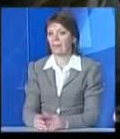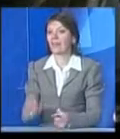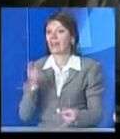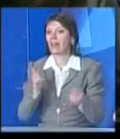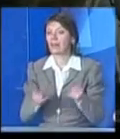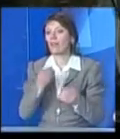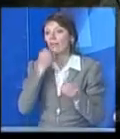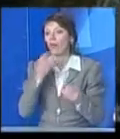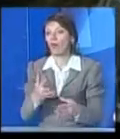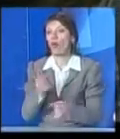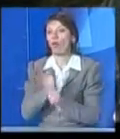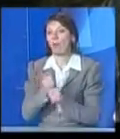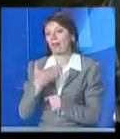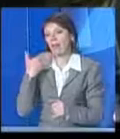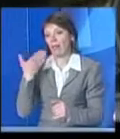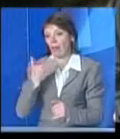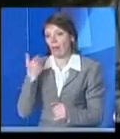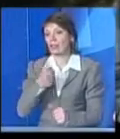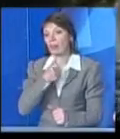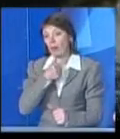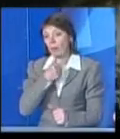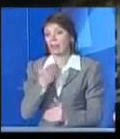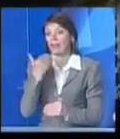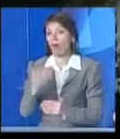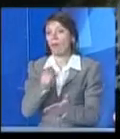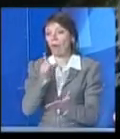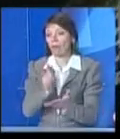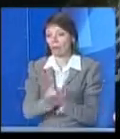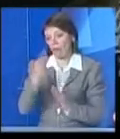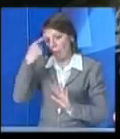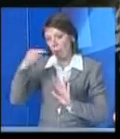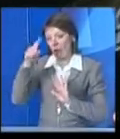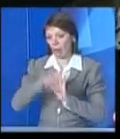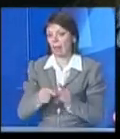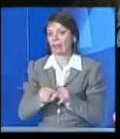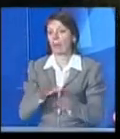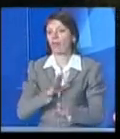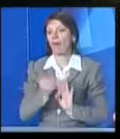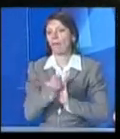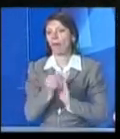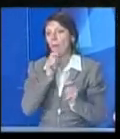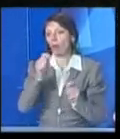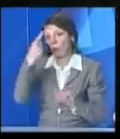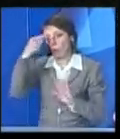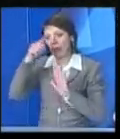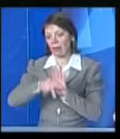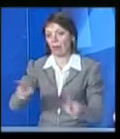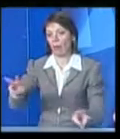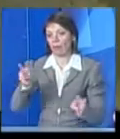Насправді, добро робити дуже легко. Спробуйте, і ви в цьому обов'язково переконаєтесь. Це була програма «Подаруй надію».